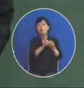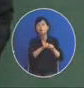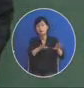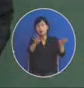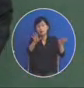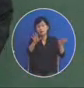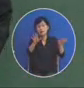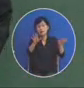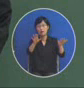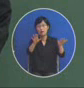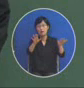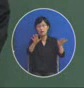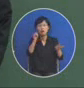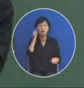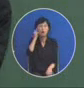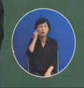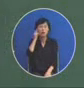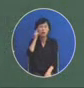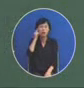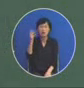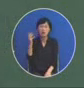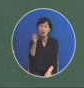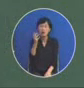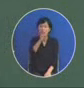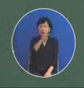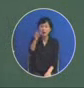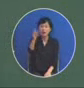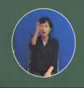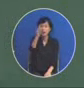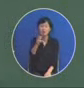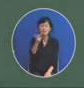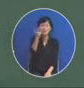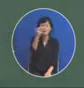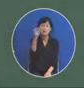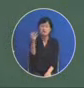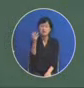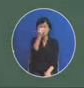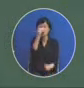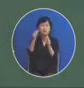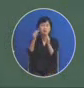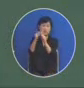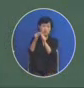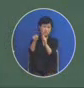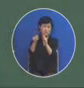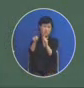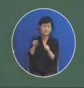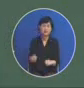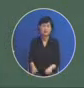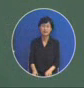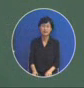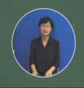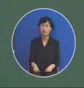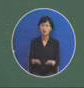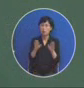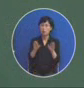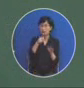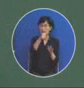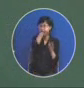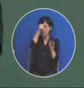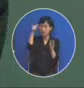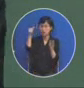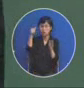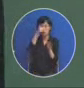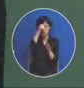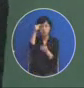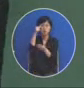what this means. 갈보리산 성전. The Temple of Mount Calvary. 오늘 우리 장로님들이 이